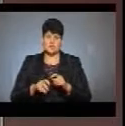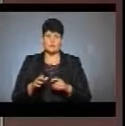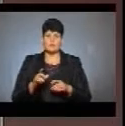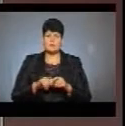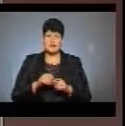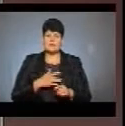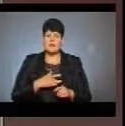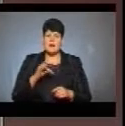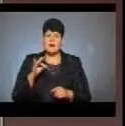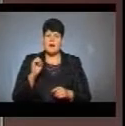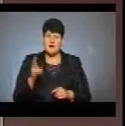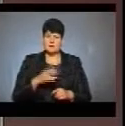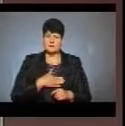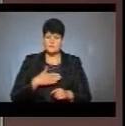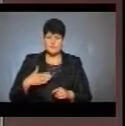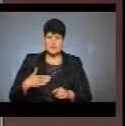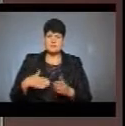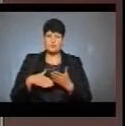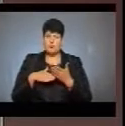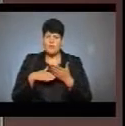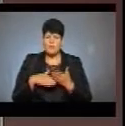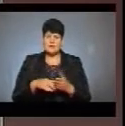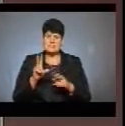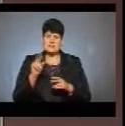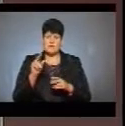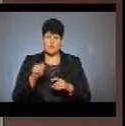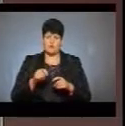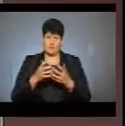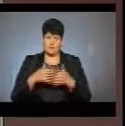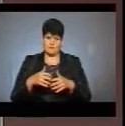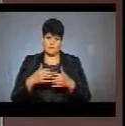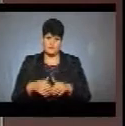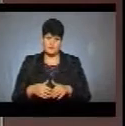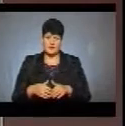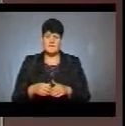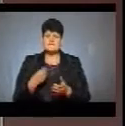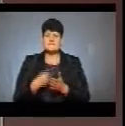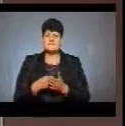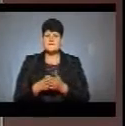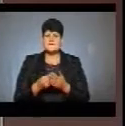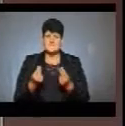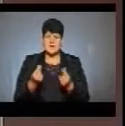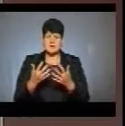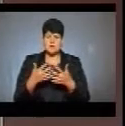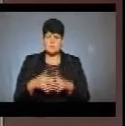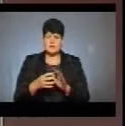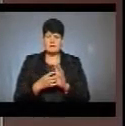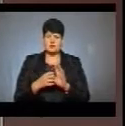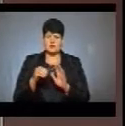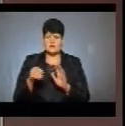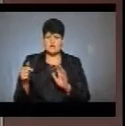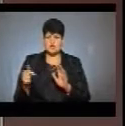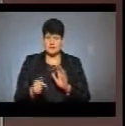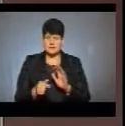молочної залози за допомогою цифрового мамографа та комп'ютерного томографа. Вартість медичного обладнання – 900 тисяч